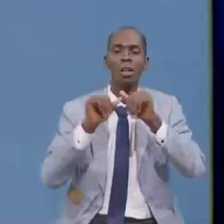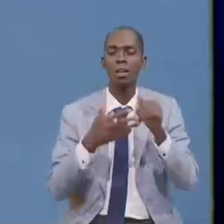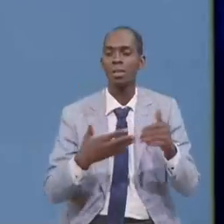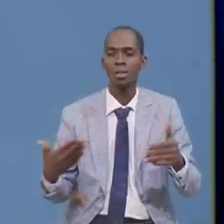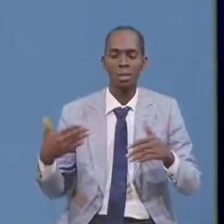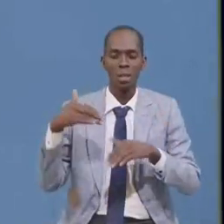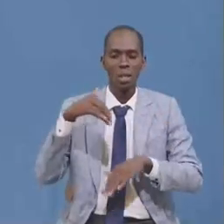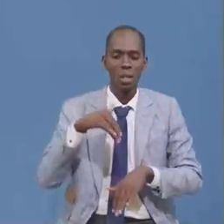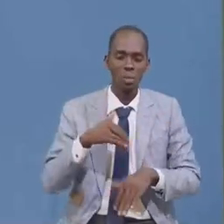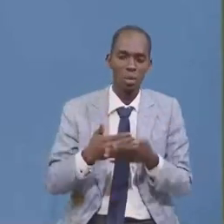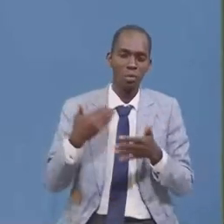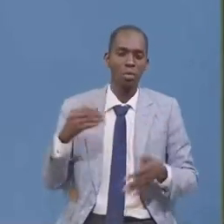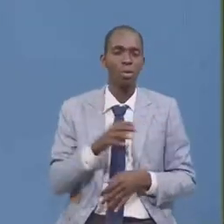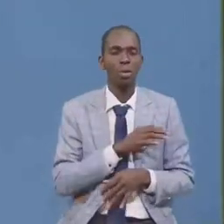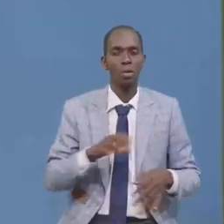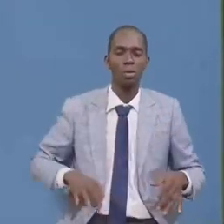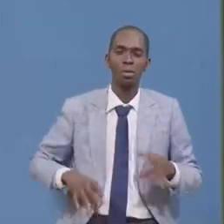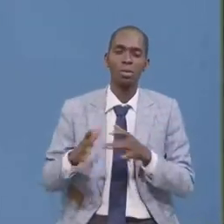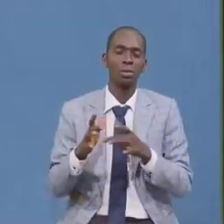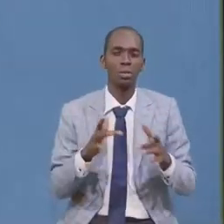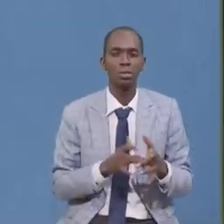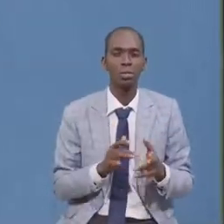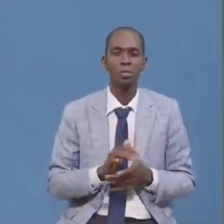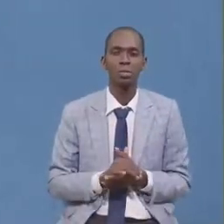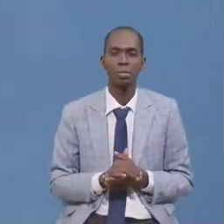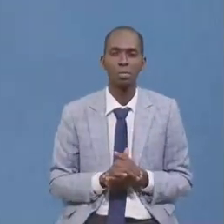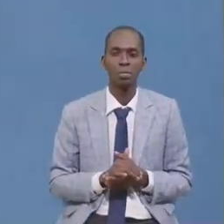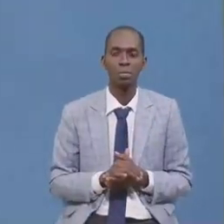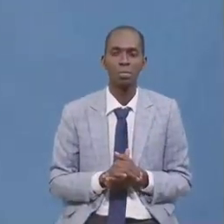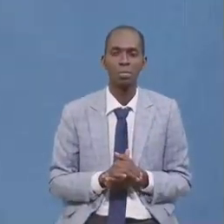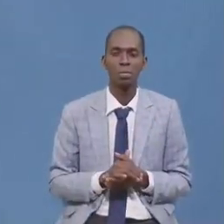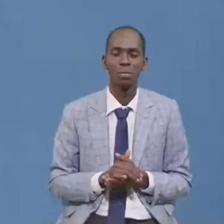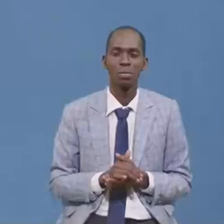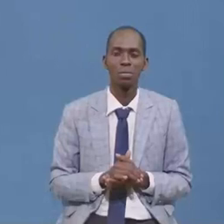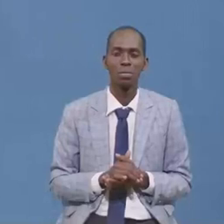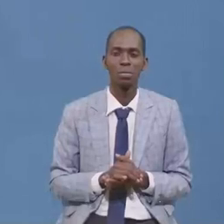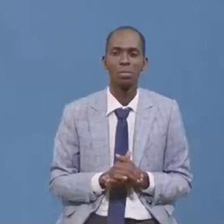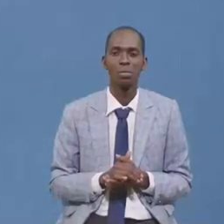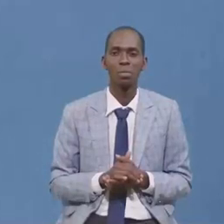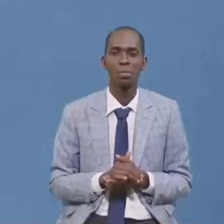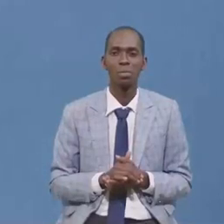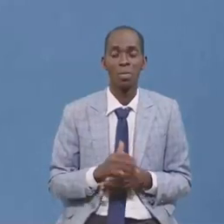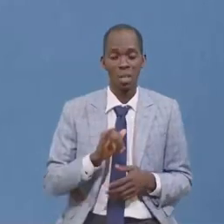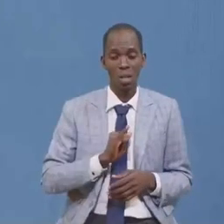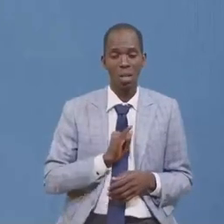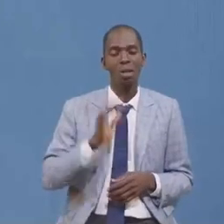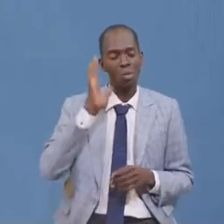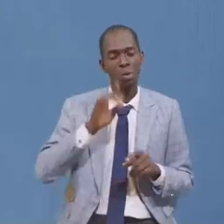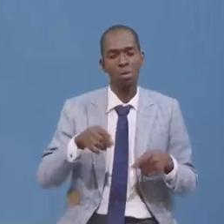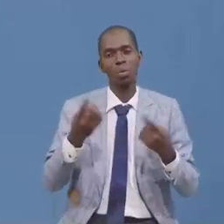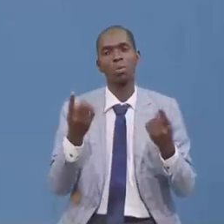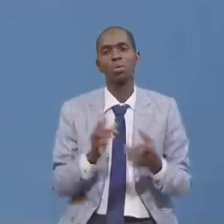Je consacre tout au pied de Jésus-Christ. J'irai